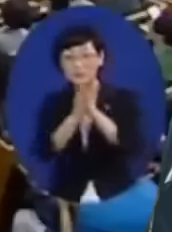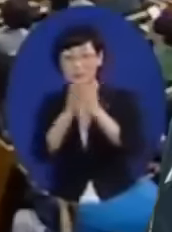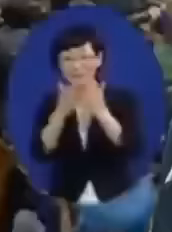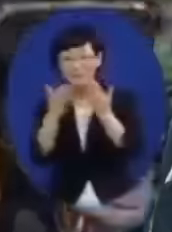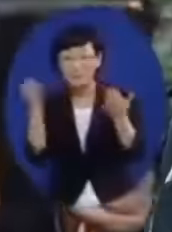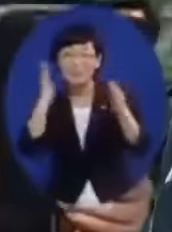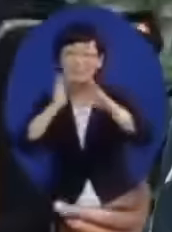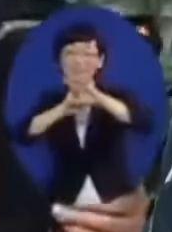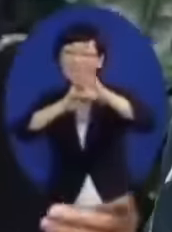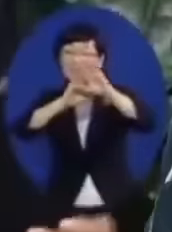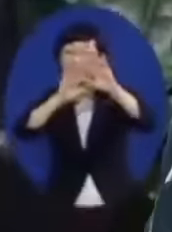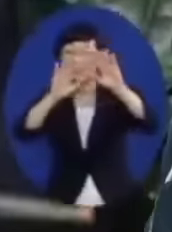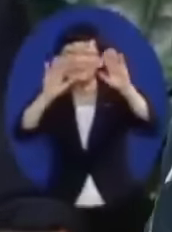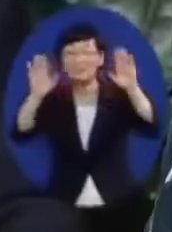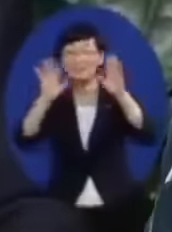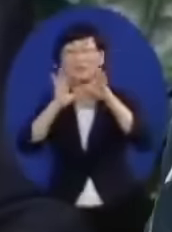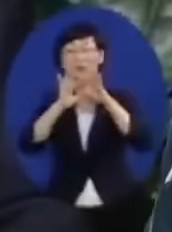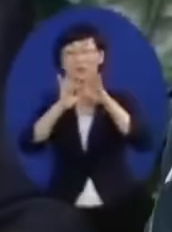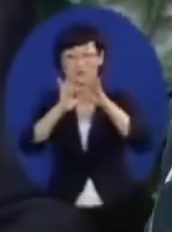하늘 문을 통해서